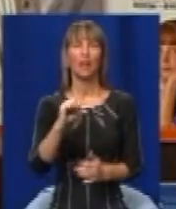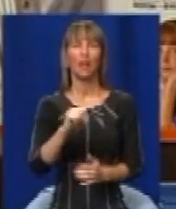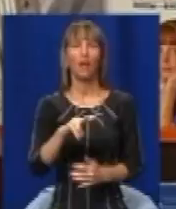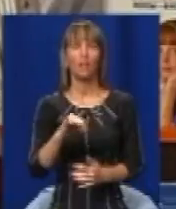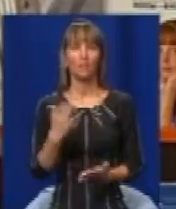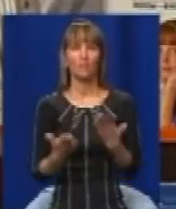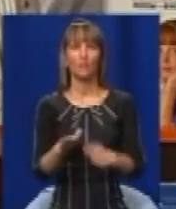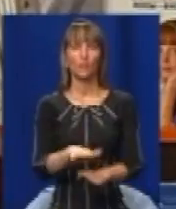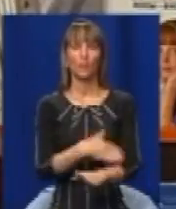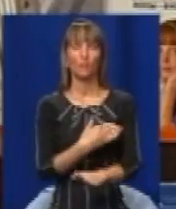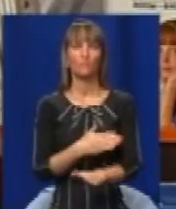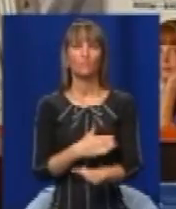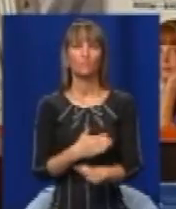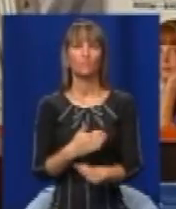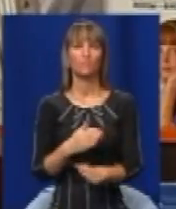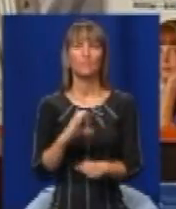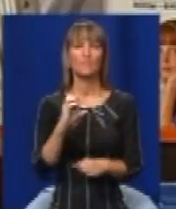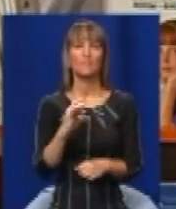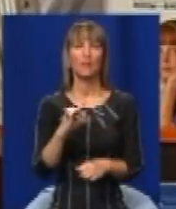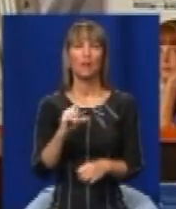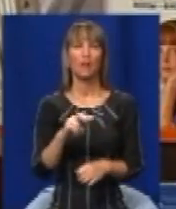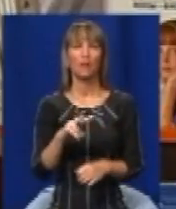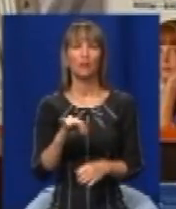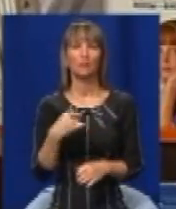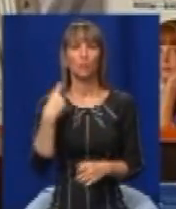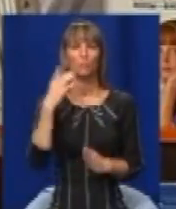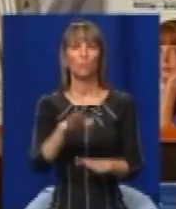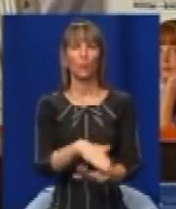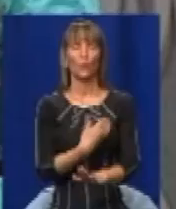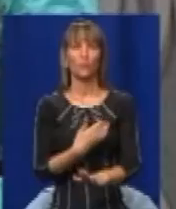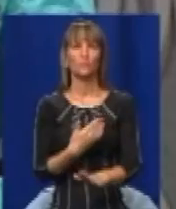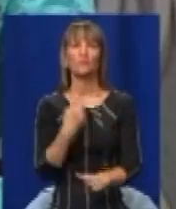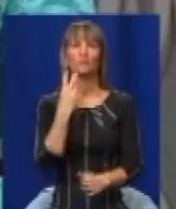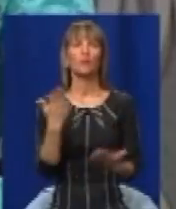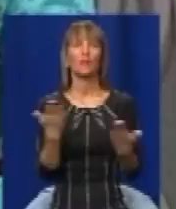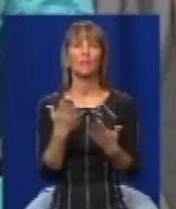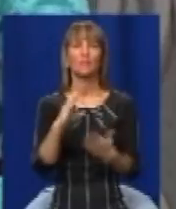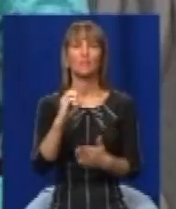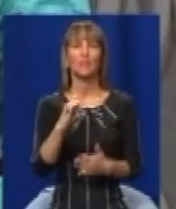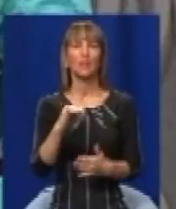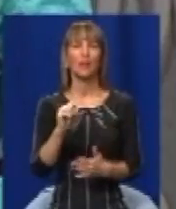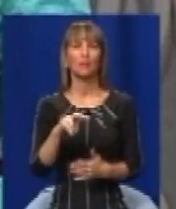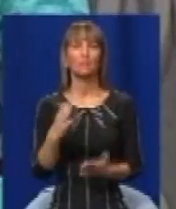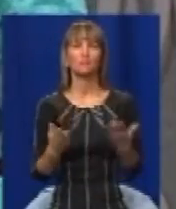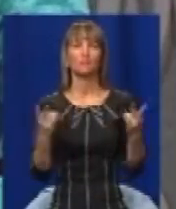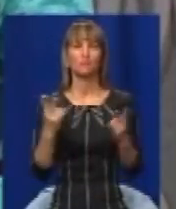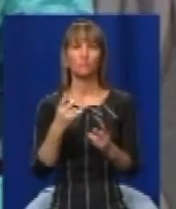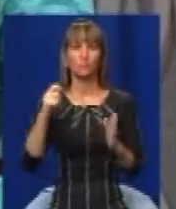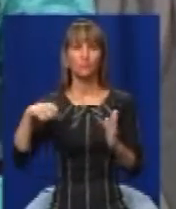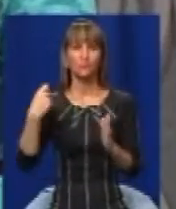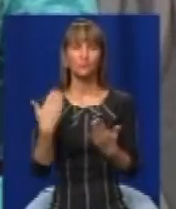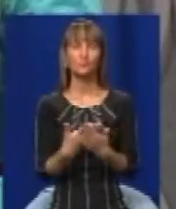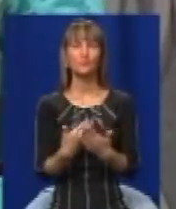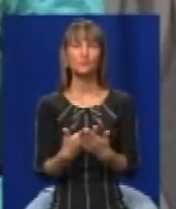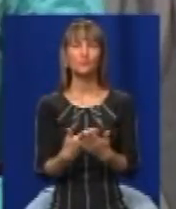Ну, серіали... ну, довше. Ну, дивлячись, якісь серіали, так, якщо потрібно зняти, наприклад,